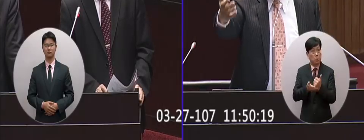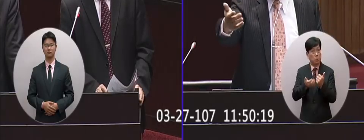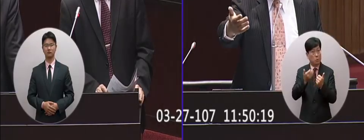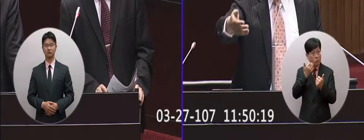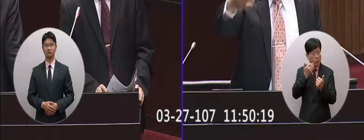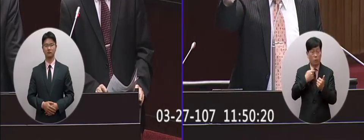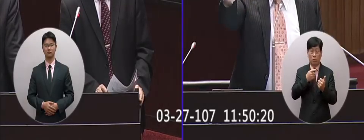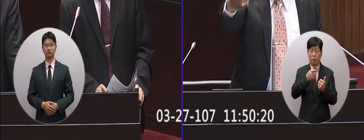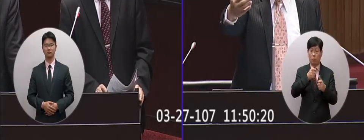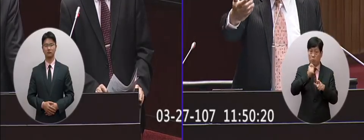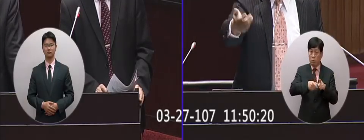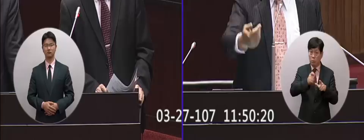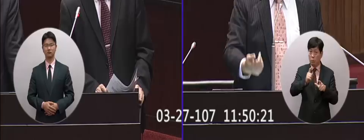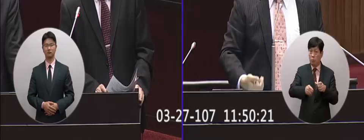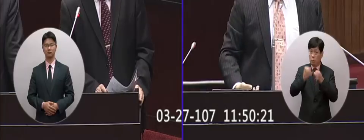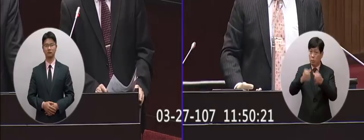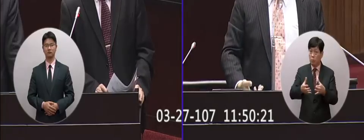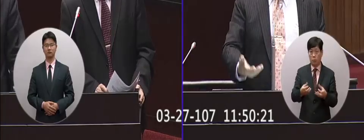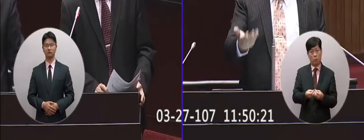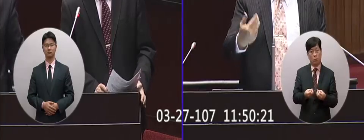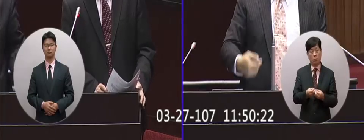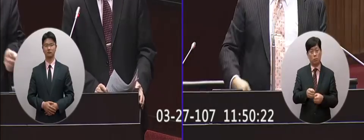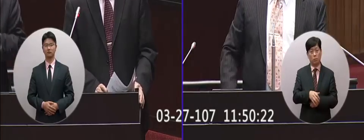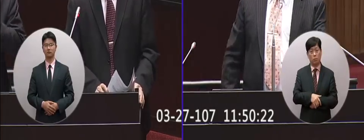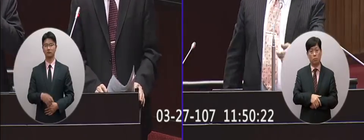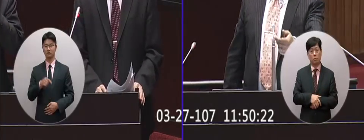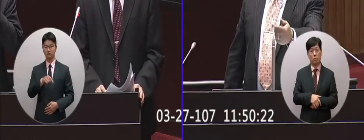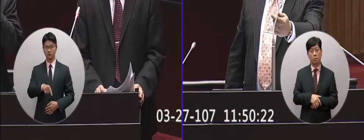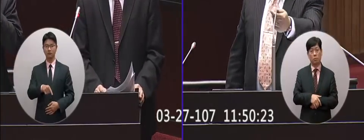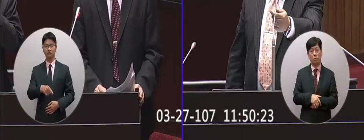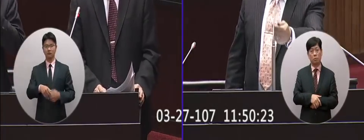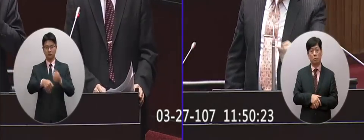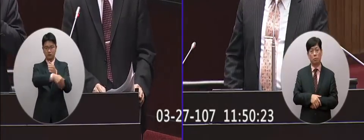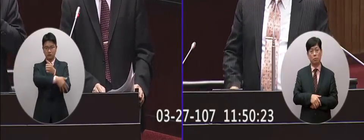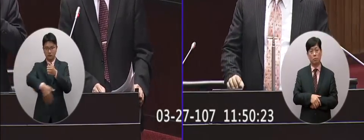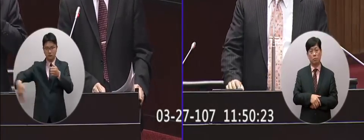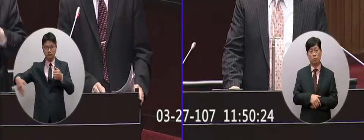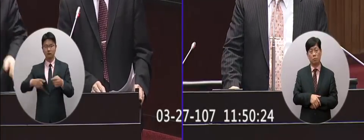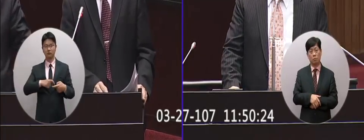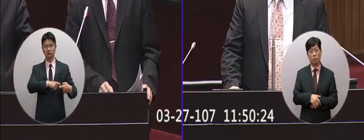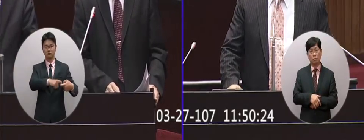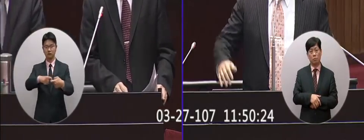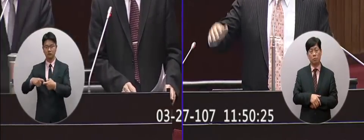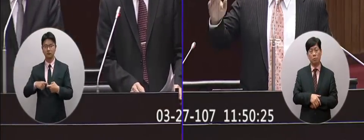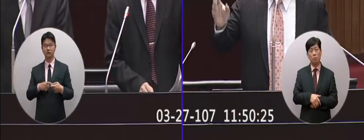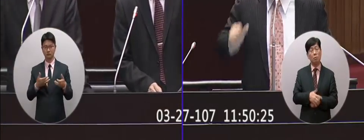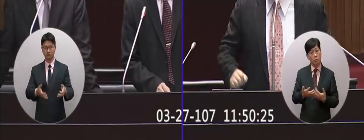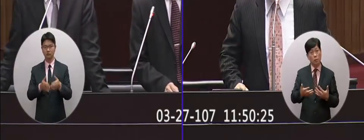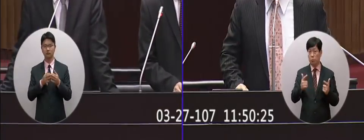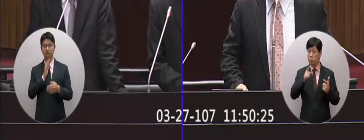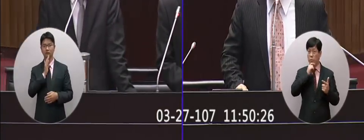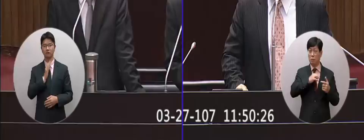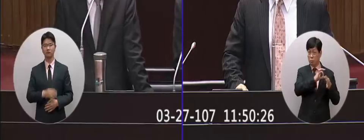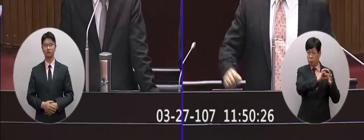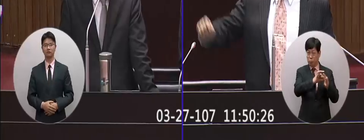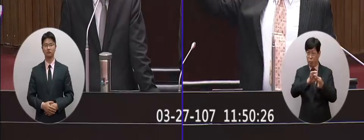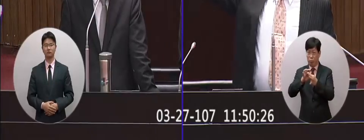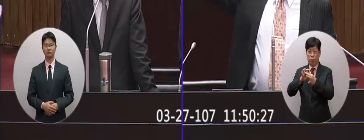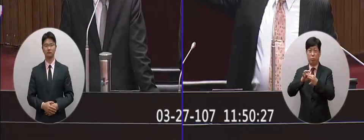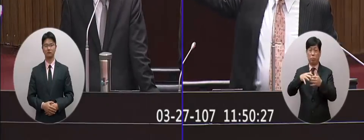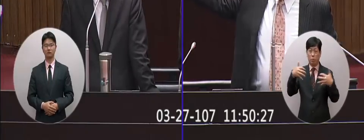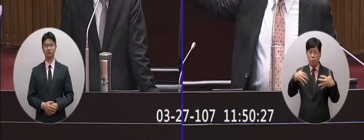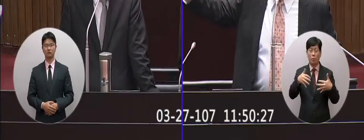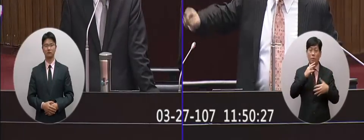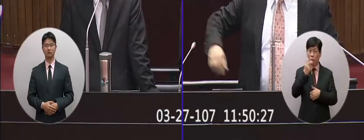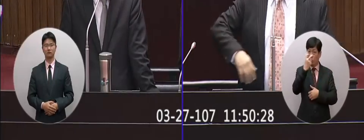我们的厂商去哪里设厂？ 这横向联系就非常重要啊。 对，这不止横向联系的问题，因